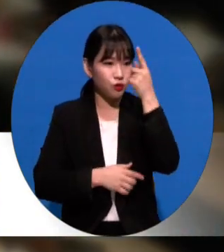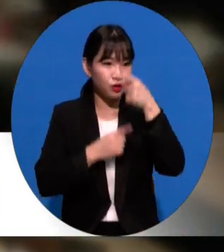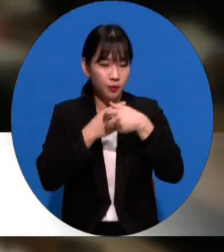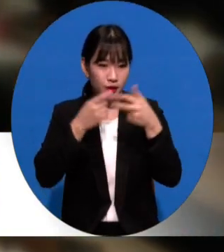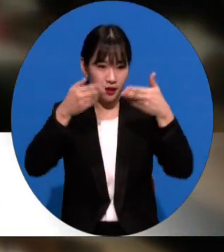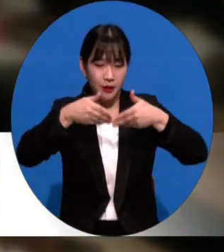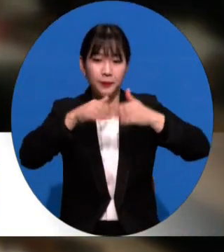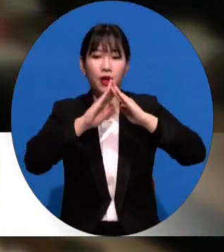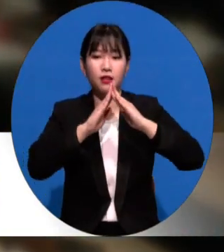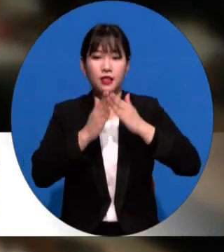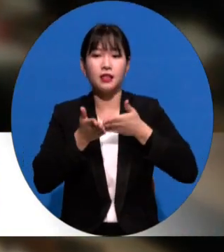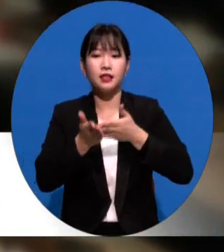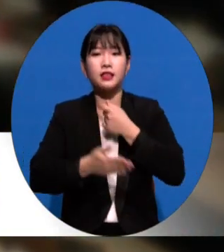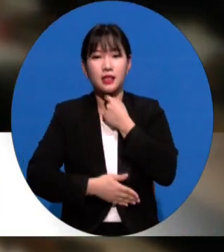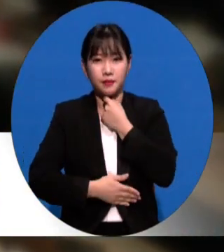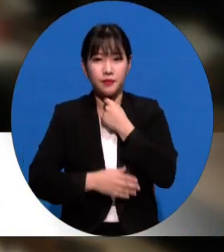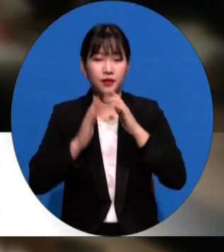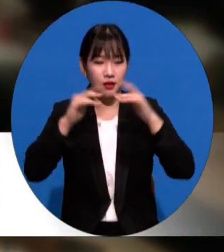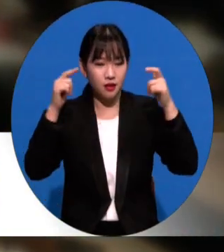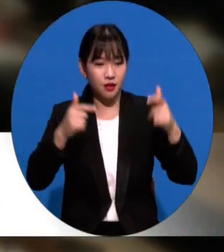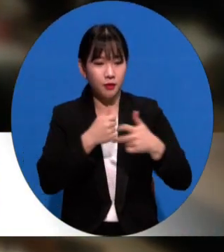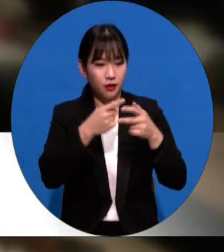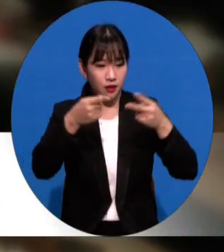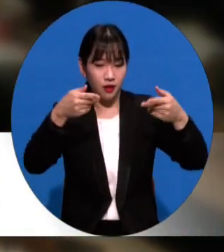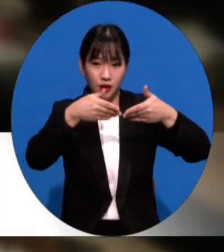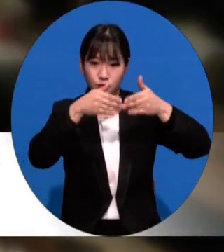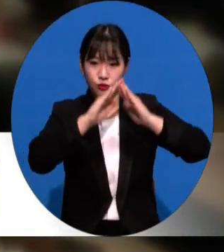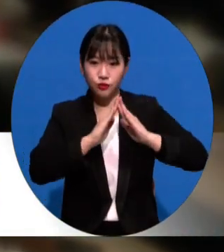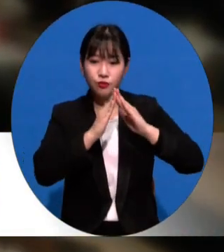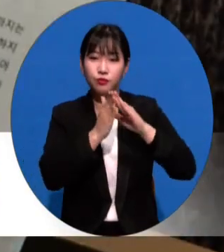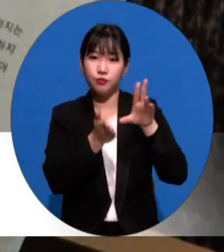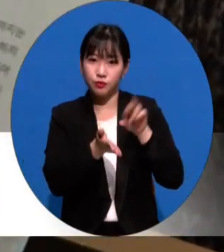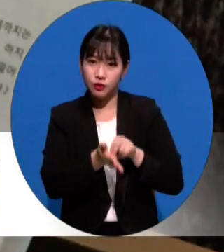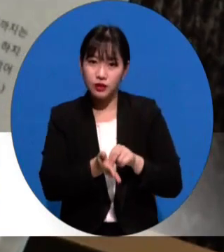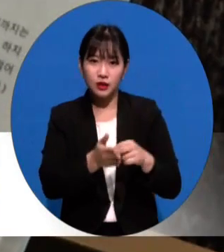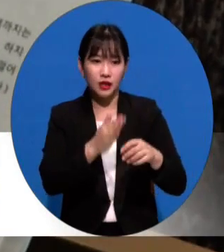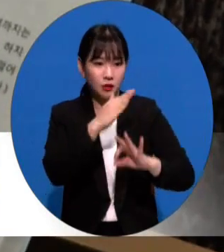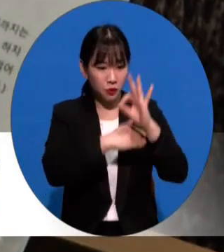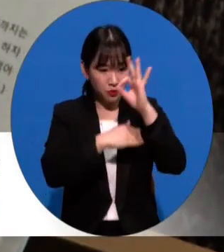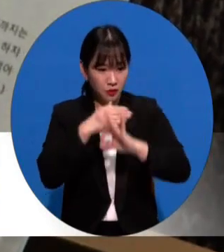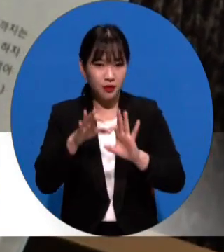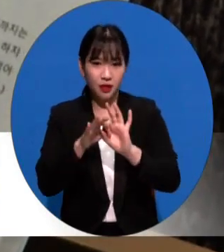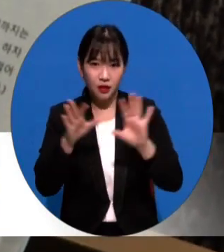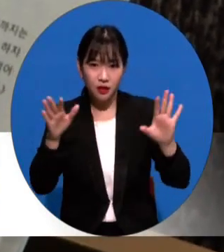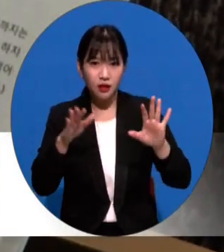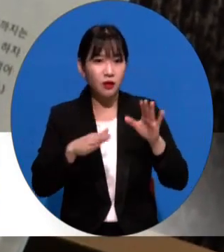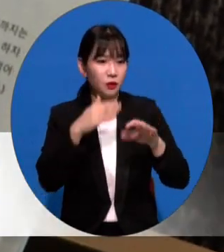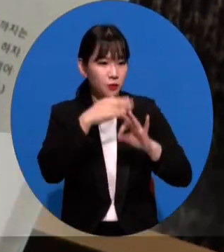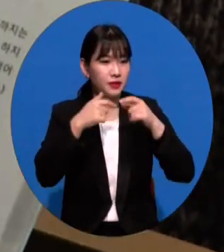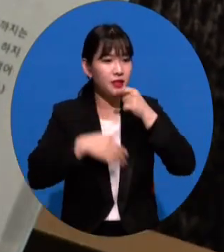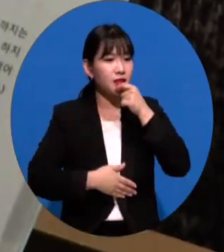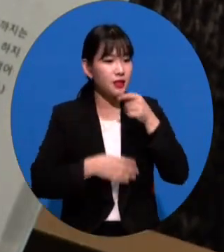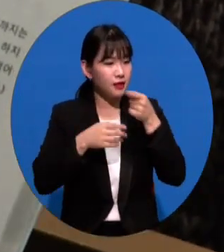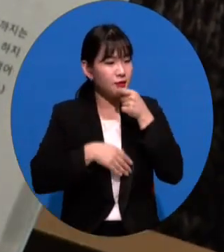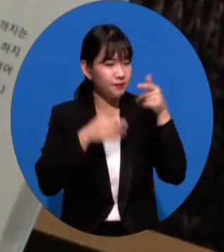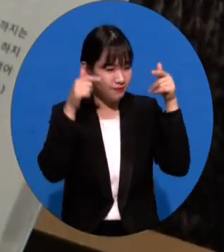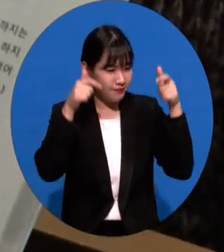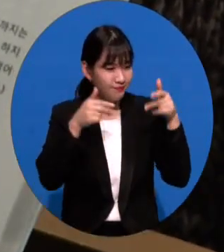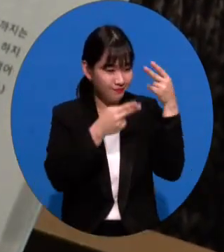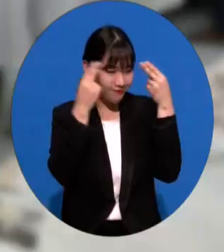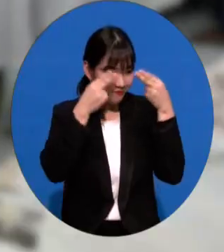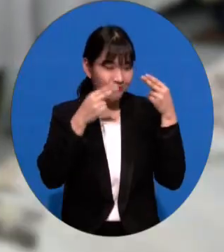설치를 희망하는 등 전남의 의과대 문제가 동서부권을 넘어 동부권 소지역주의로 갈등에